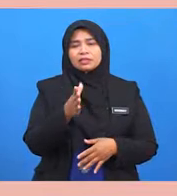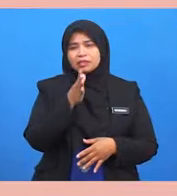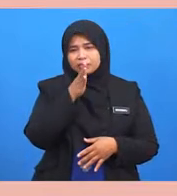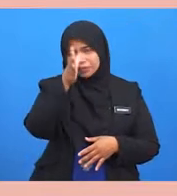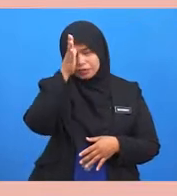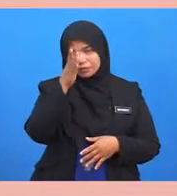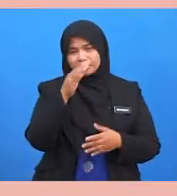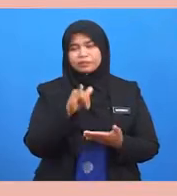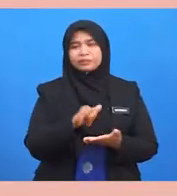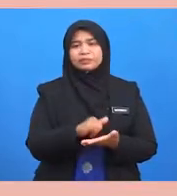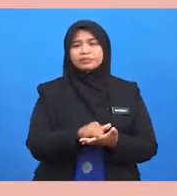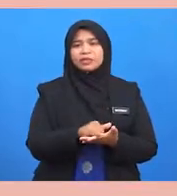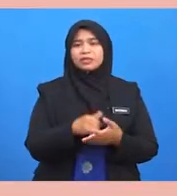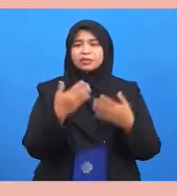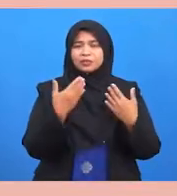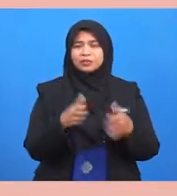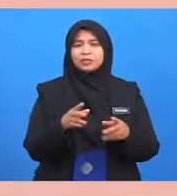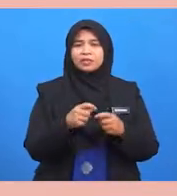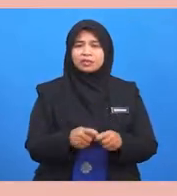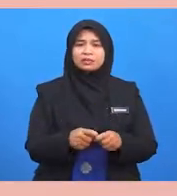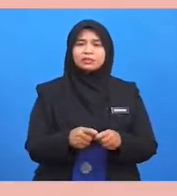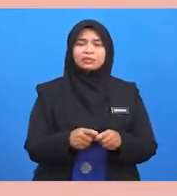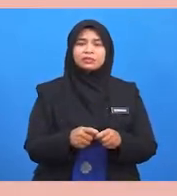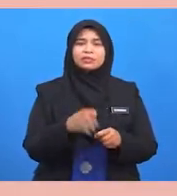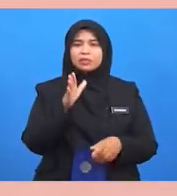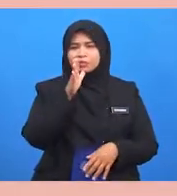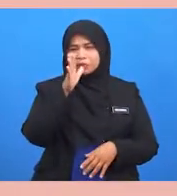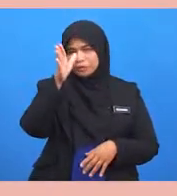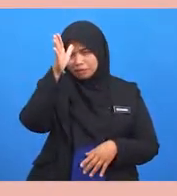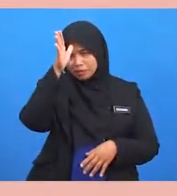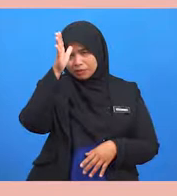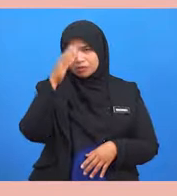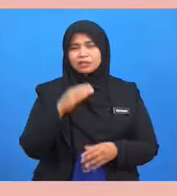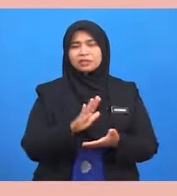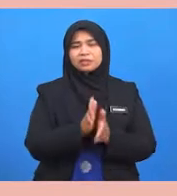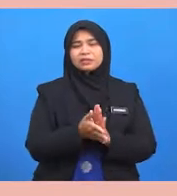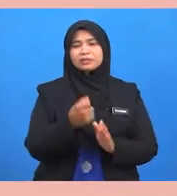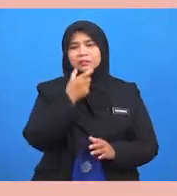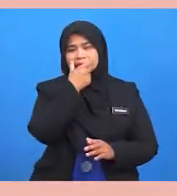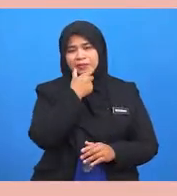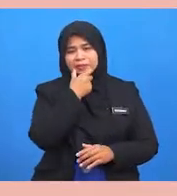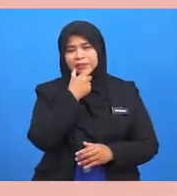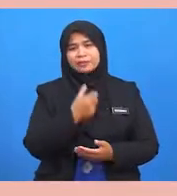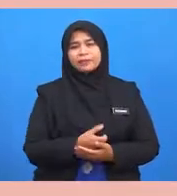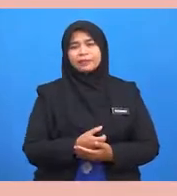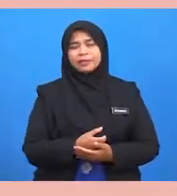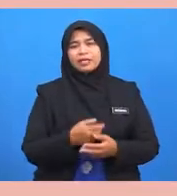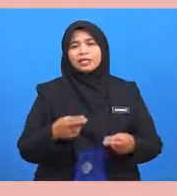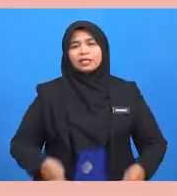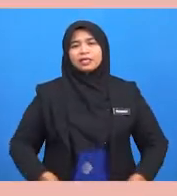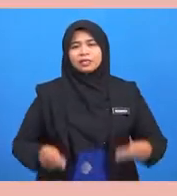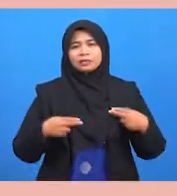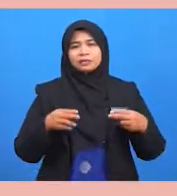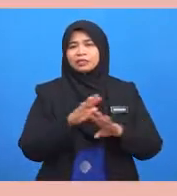ibu bapa tersebut? Sudah tentulah ibu bapa menjadi sedih.